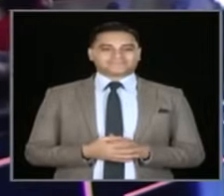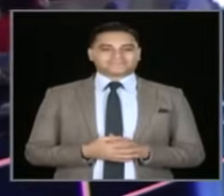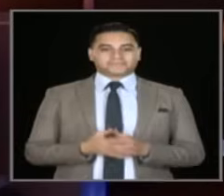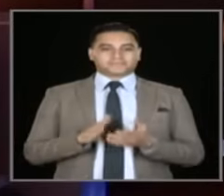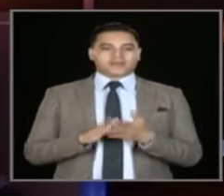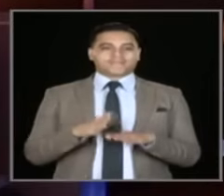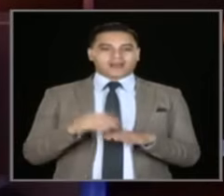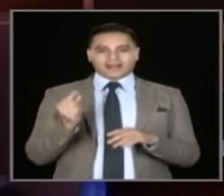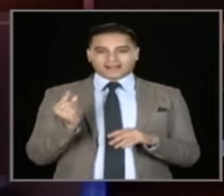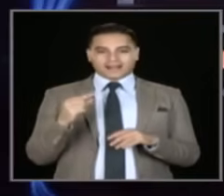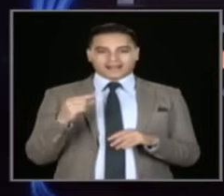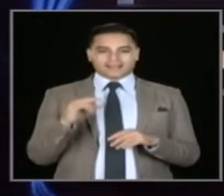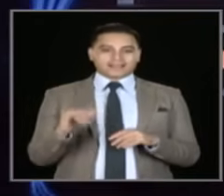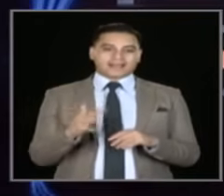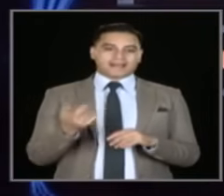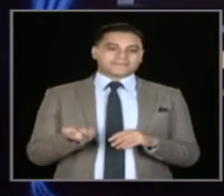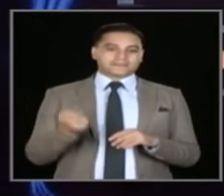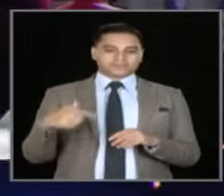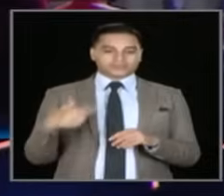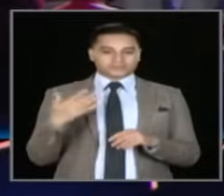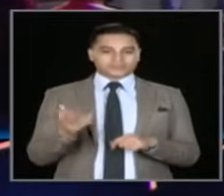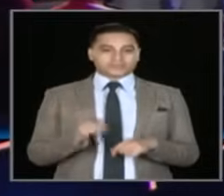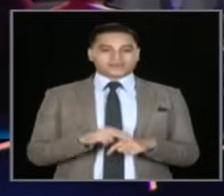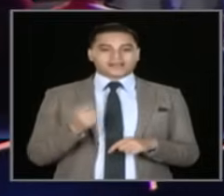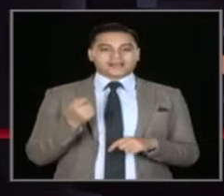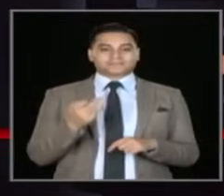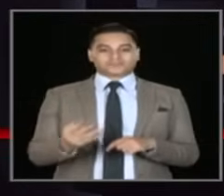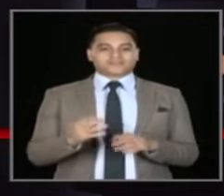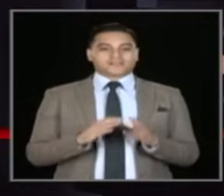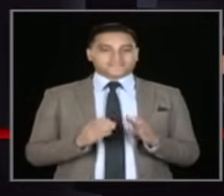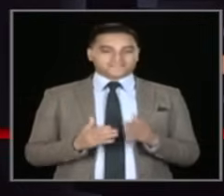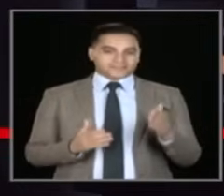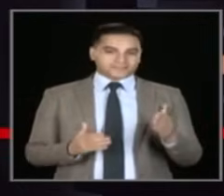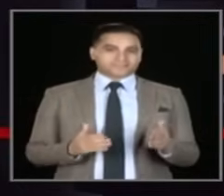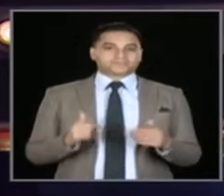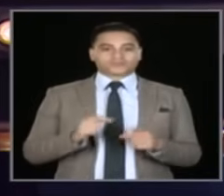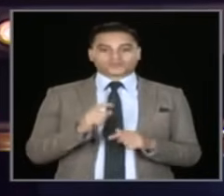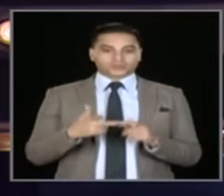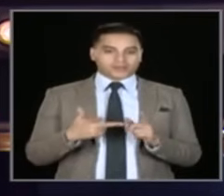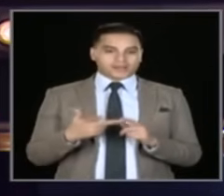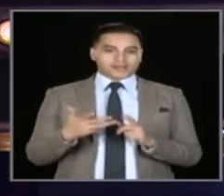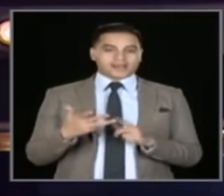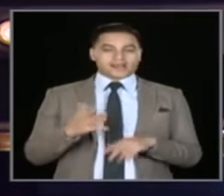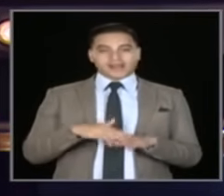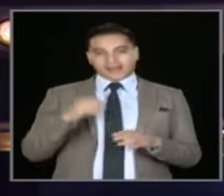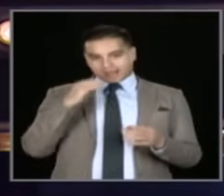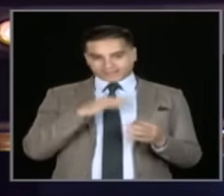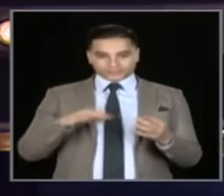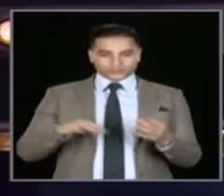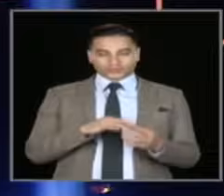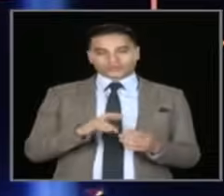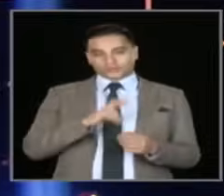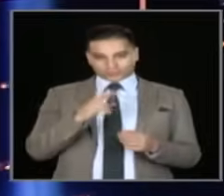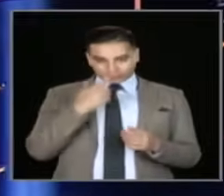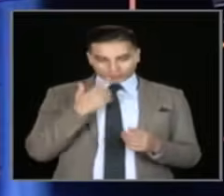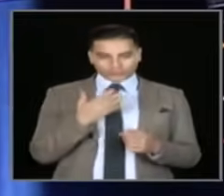برافو عليك يا ندى. 65 فالنسيا، 35 البصمة. السؤال اللي جاي أغاني وموسيقى، والسؤال